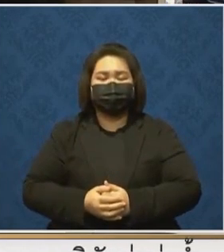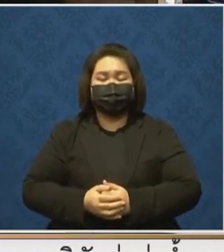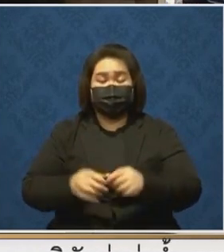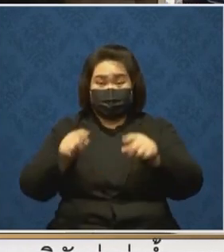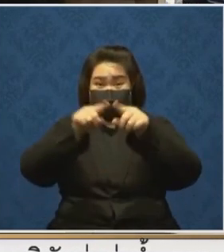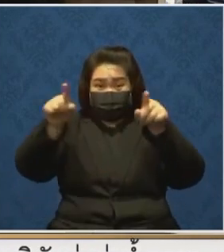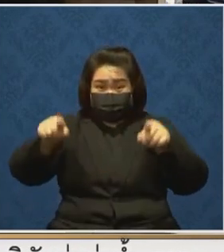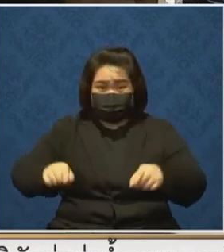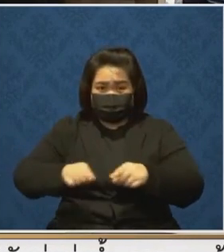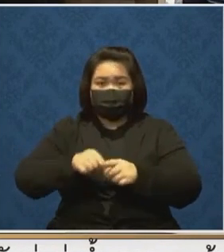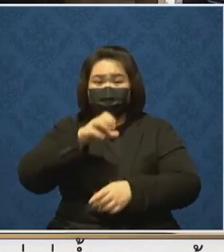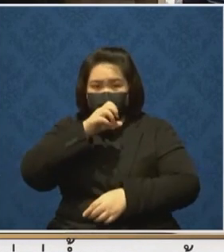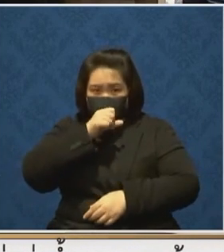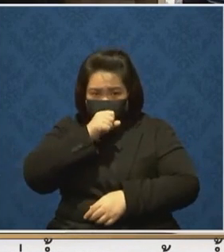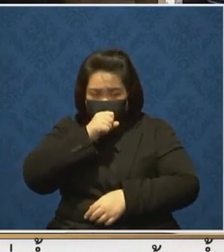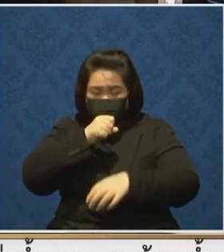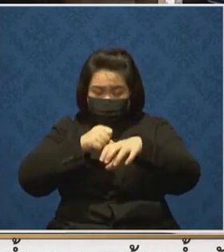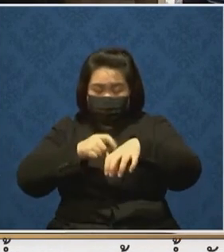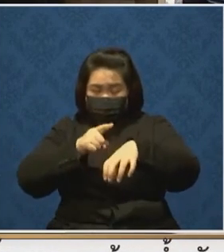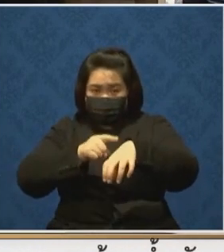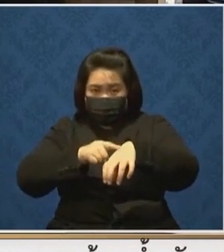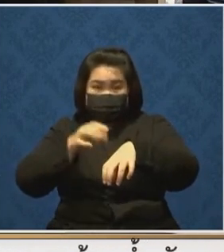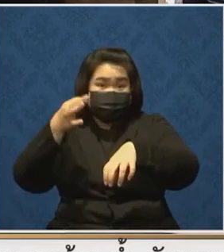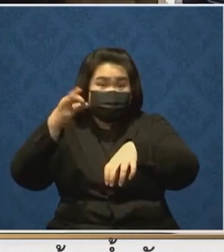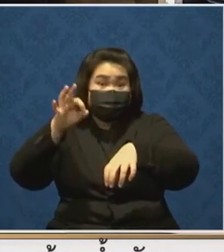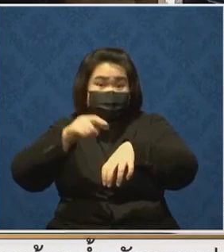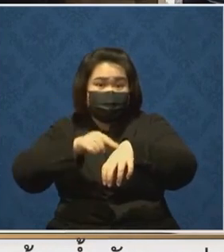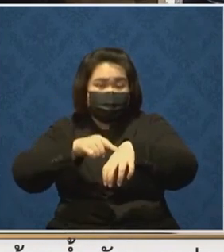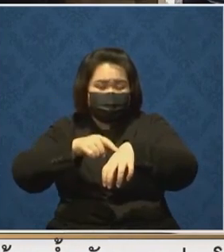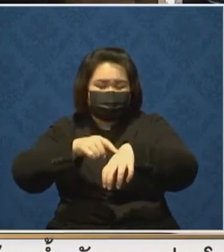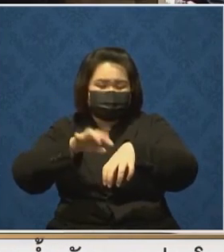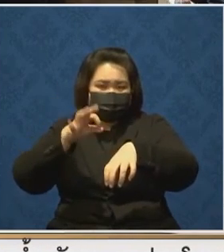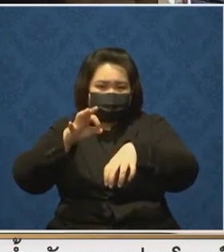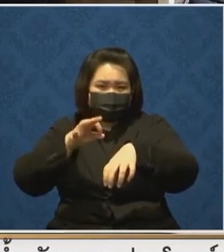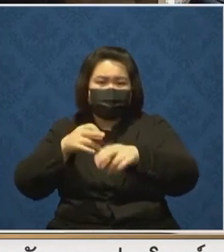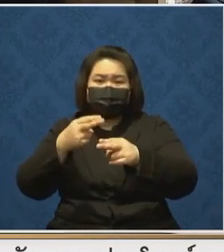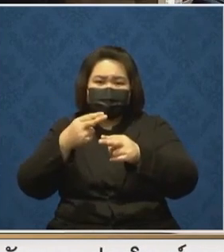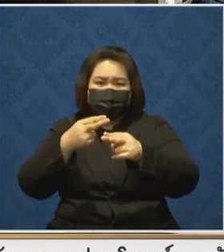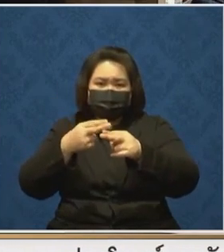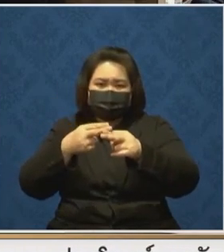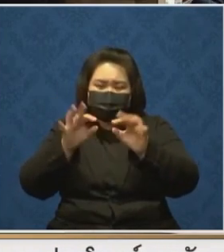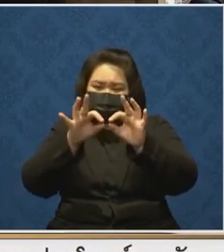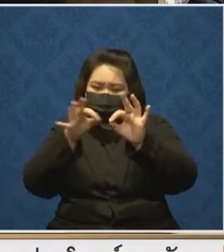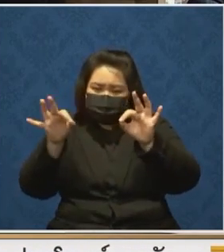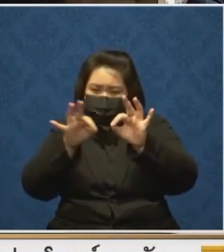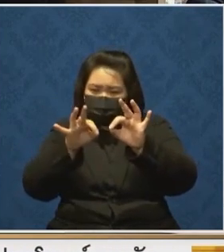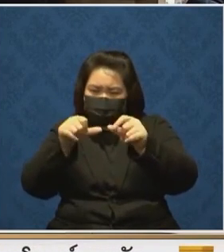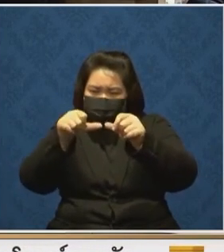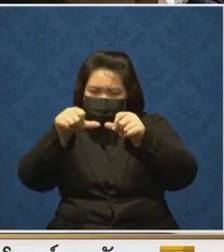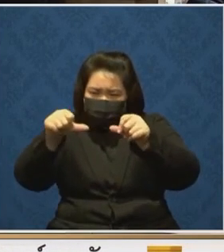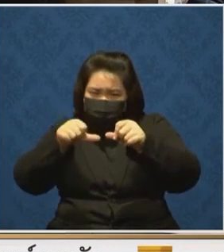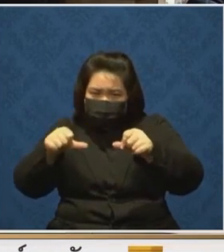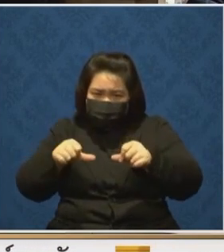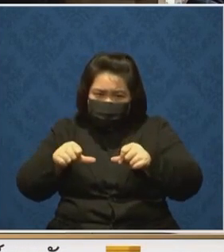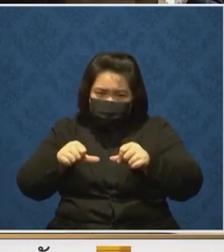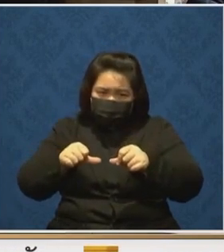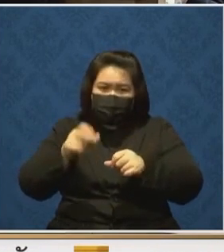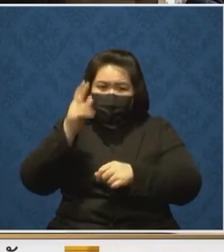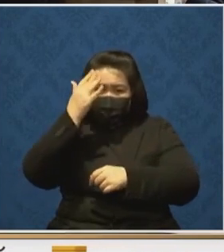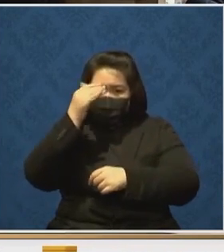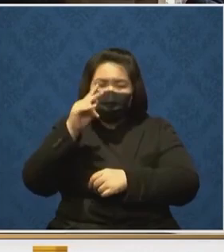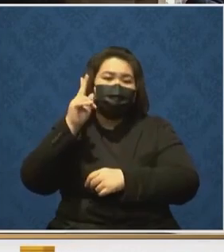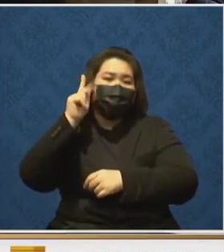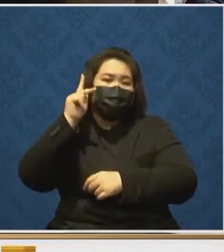Steel หดตามรสตώνแ่งหนึ่งซึขอบกปิดรงดุนเกี่ย